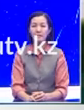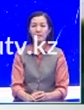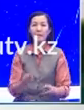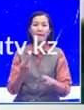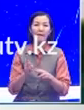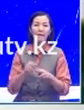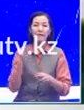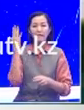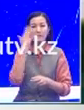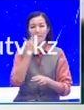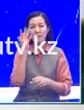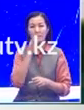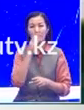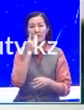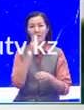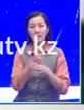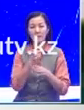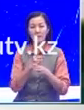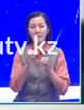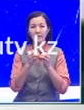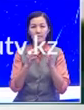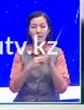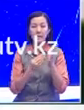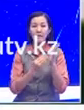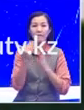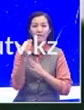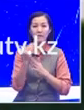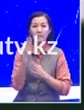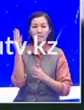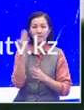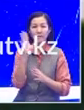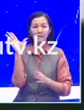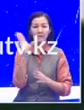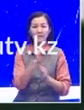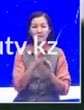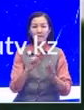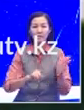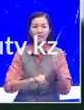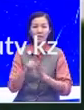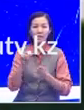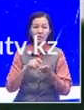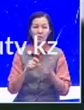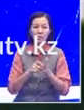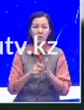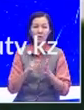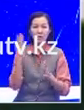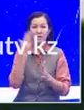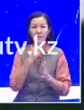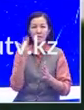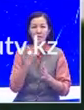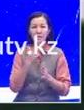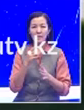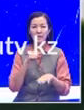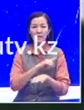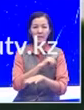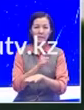Этот сериал имеет возрастное ограничение с 18 лет, но у нас посмотрели его даже ученики начальной школы. Сериал имеет сильную атмосферу, и